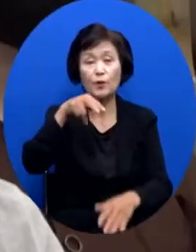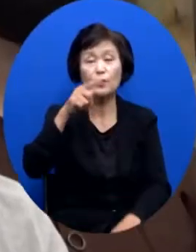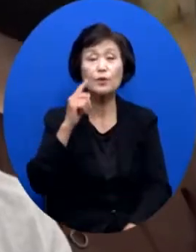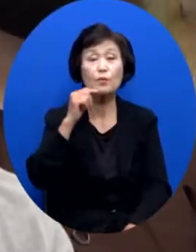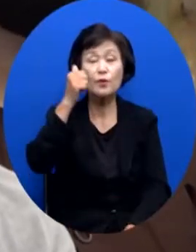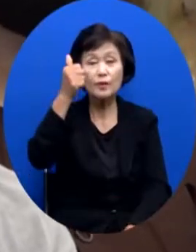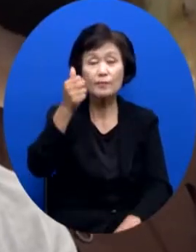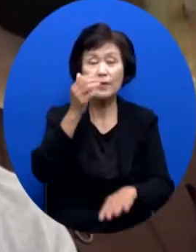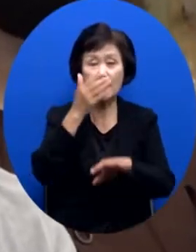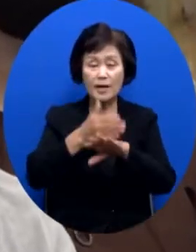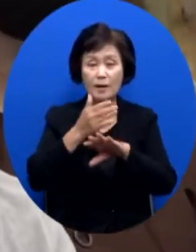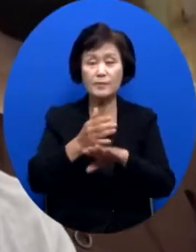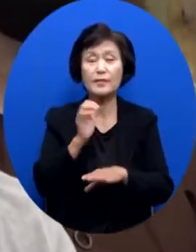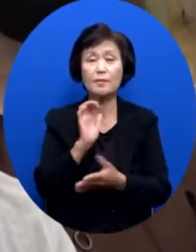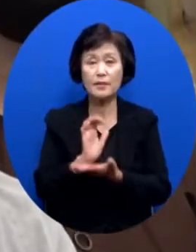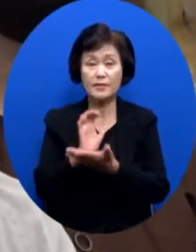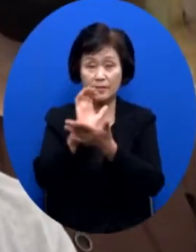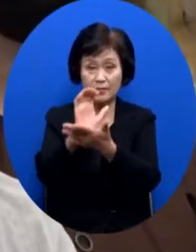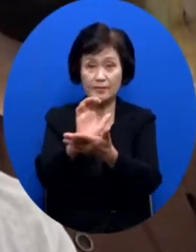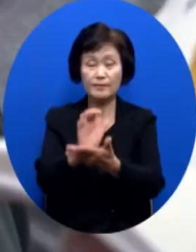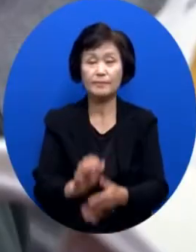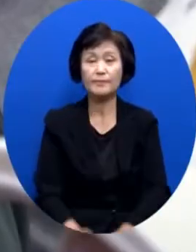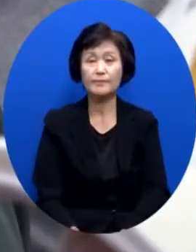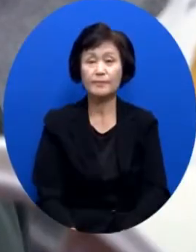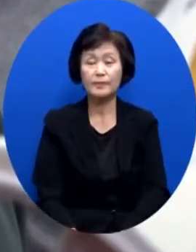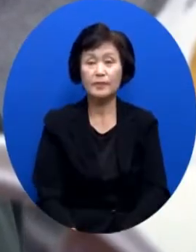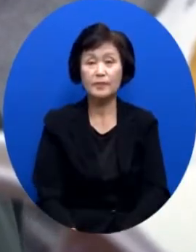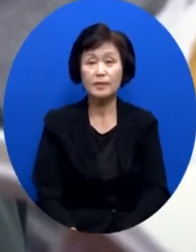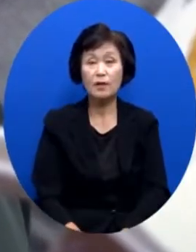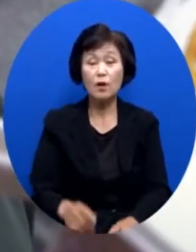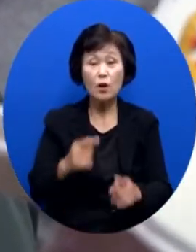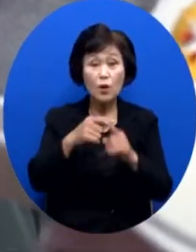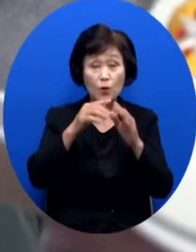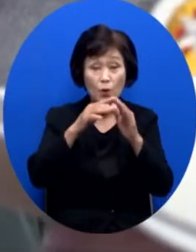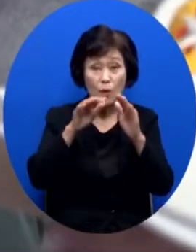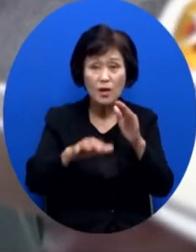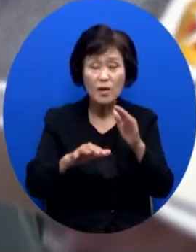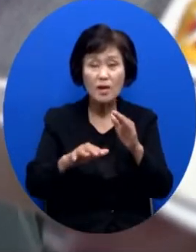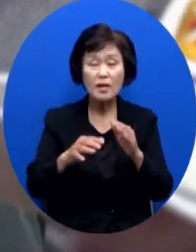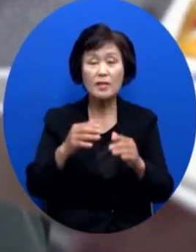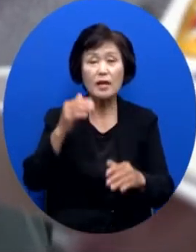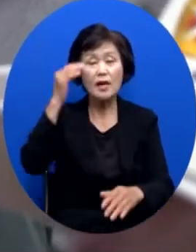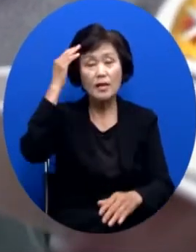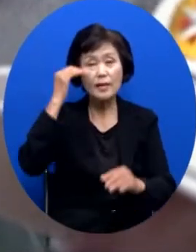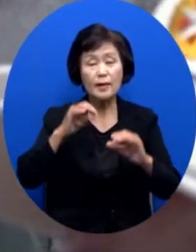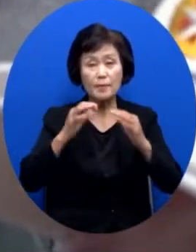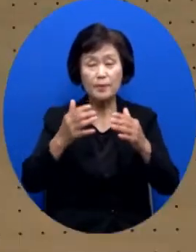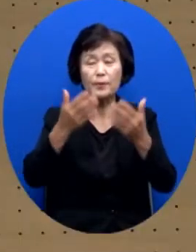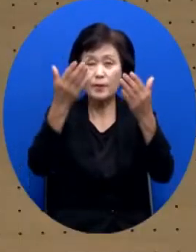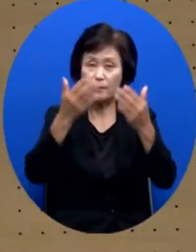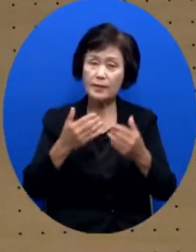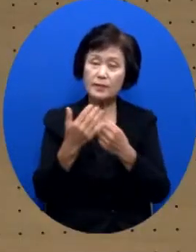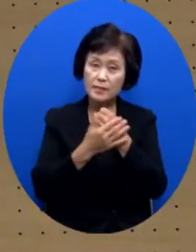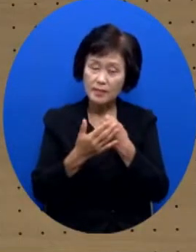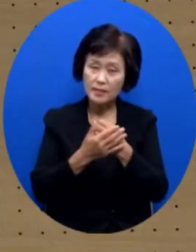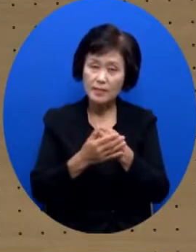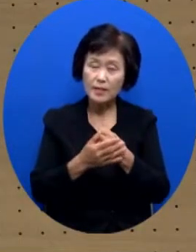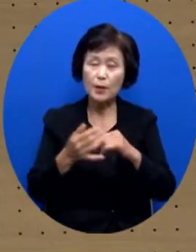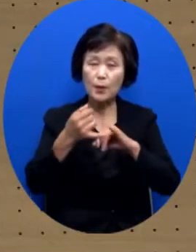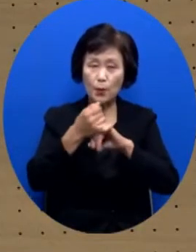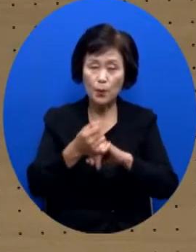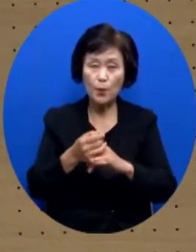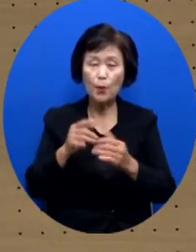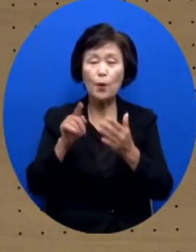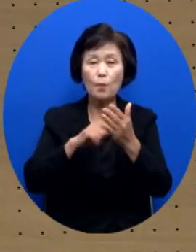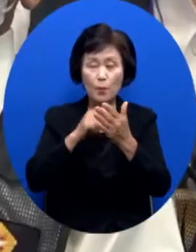했읍니다 배광 씩 종 회장은 새 된 교회는 개암 민국이 닫은 은혜를 반드시 보답하는 국가라는 메시지를